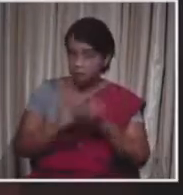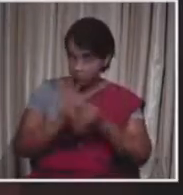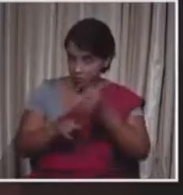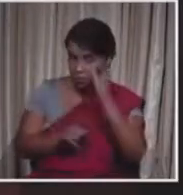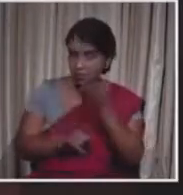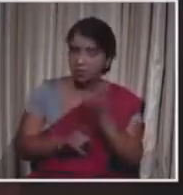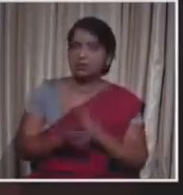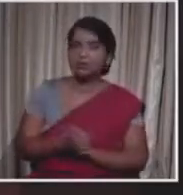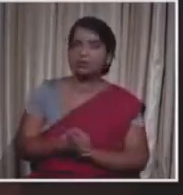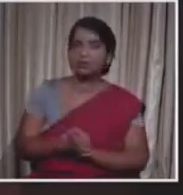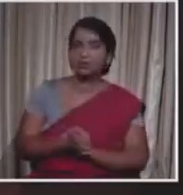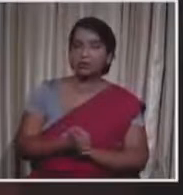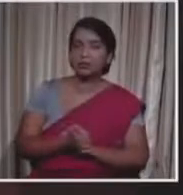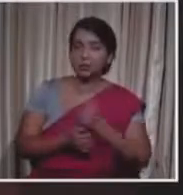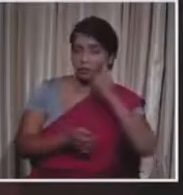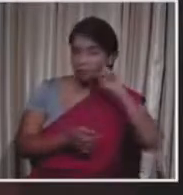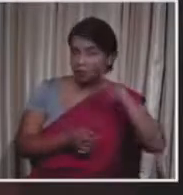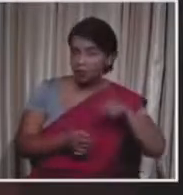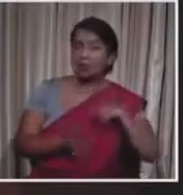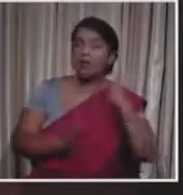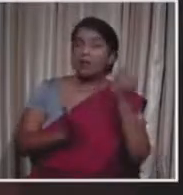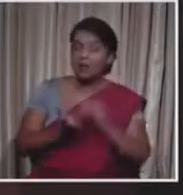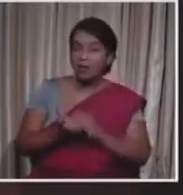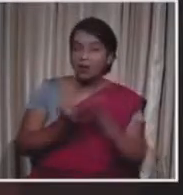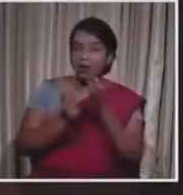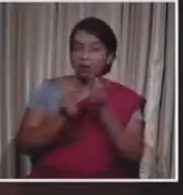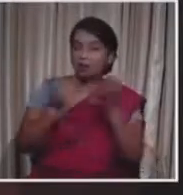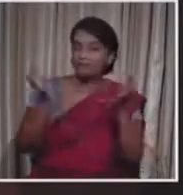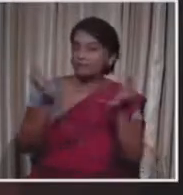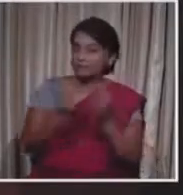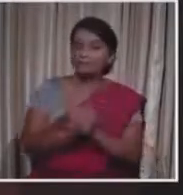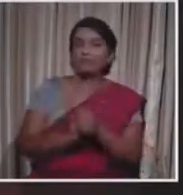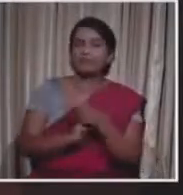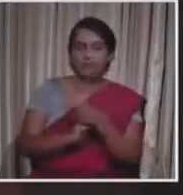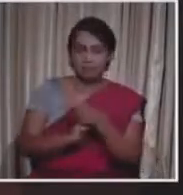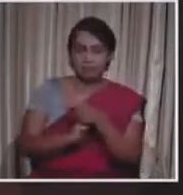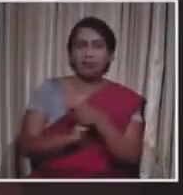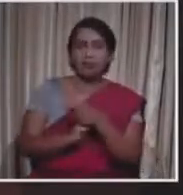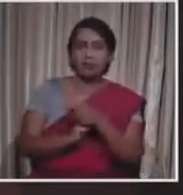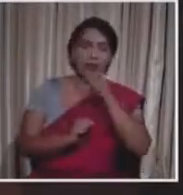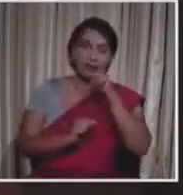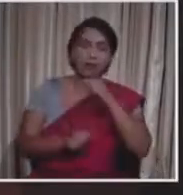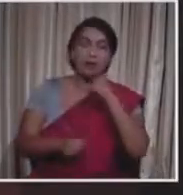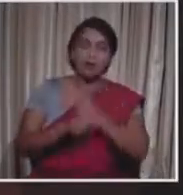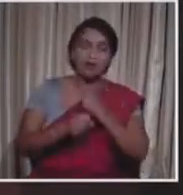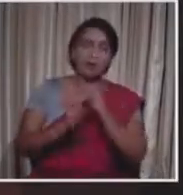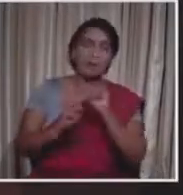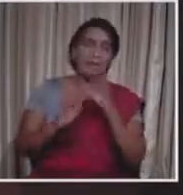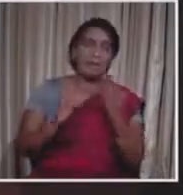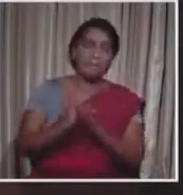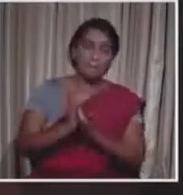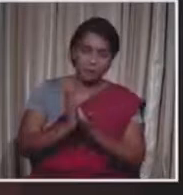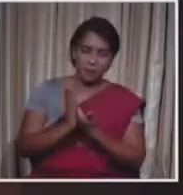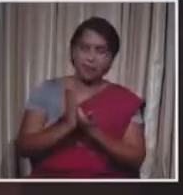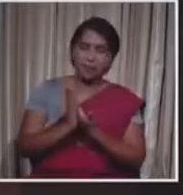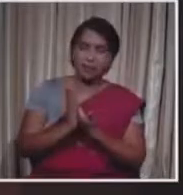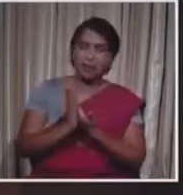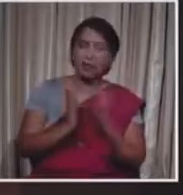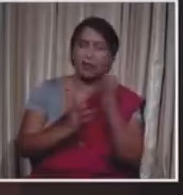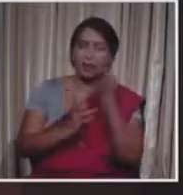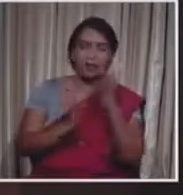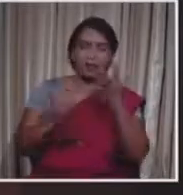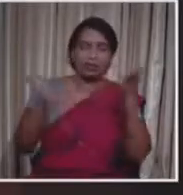ජනාධිපතිතුමනි හිතාමතාම ආර්ථිකයේ හකුලනවා ඒක තමයි රාජ්‍ය ප්‍රතිපත්තිය